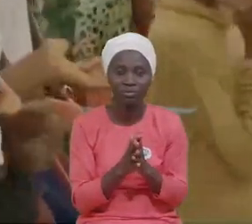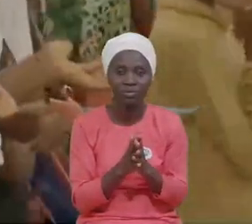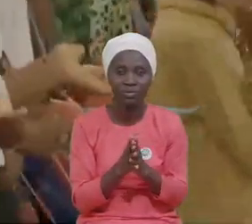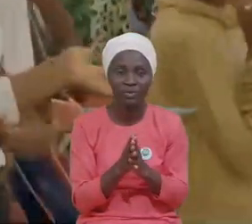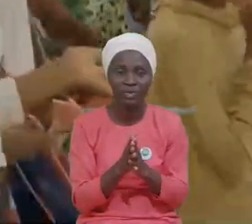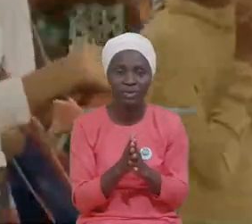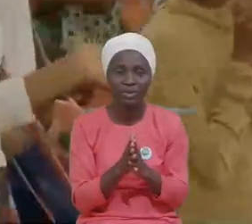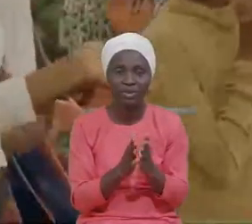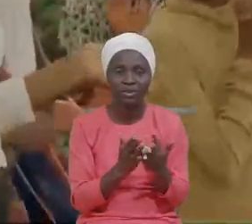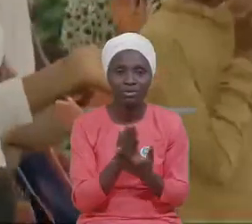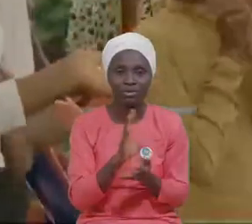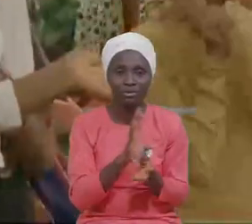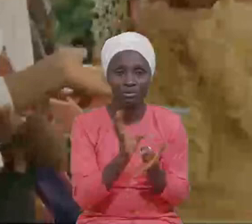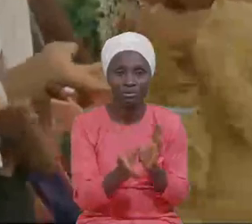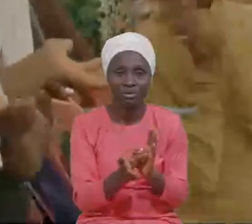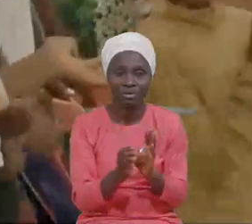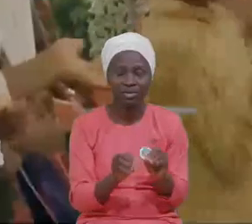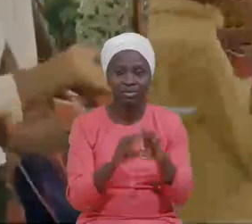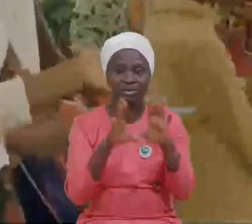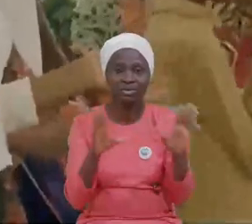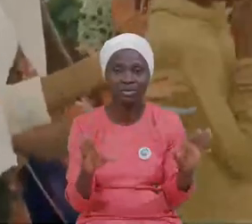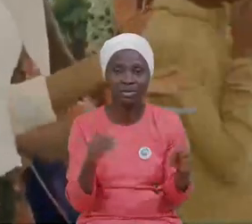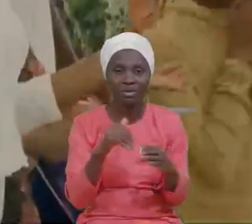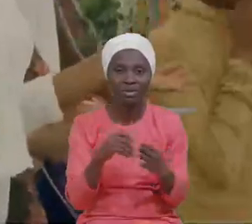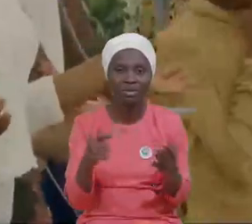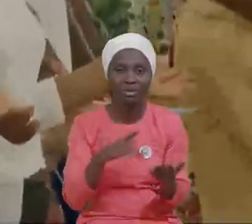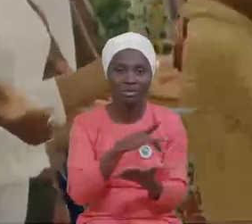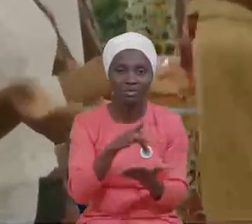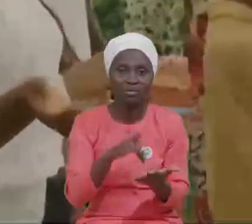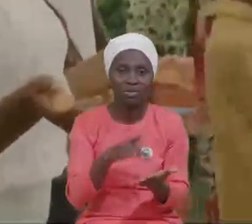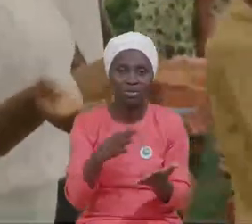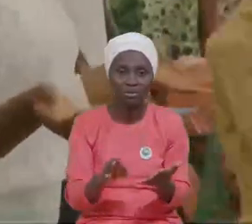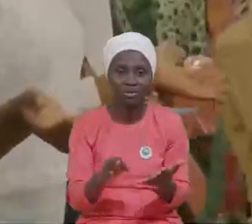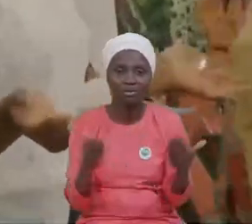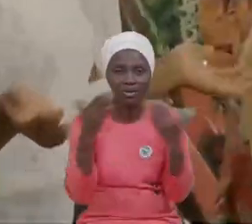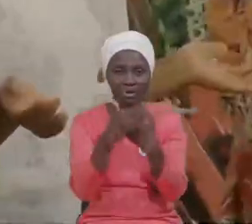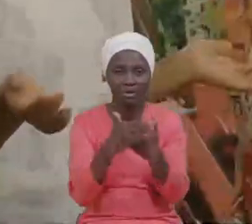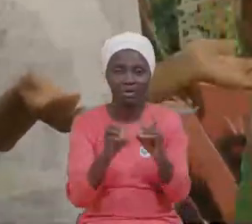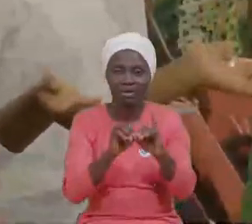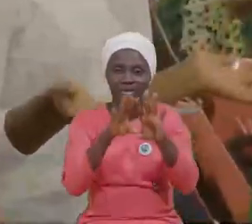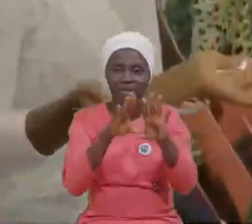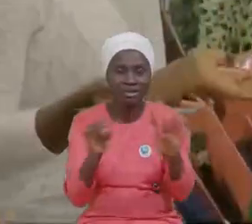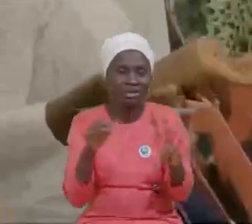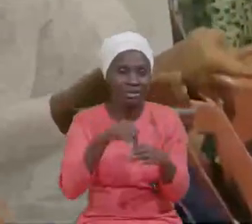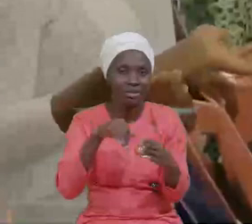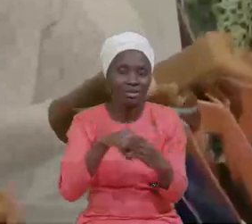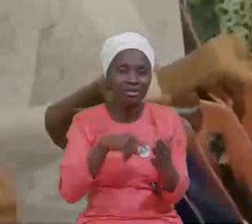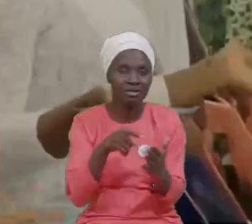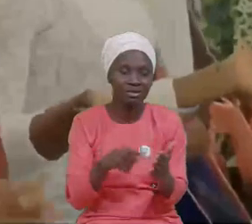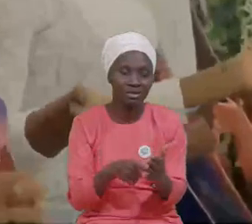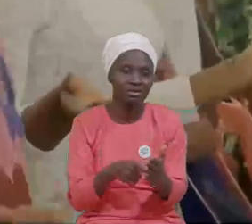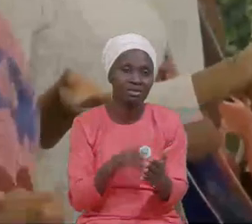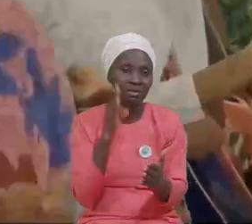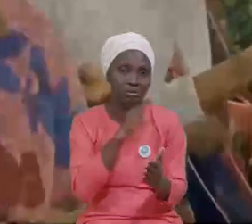Des vrais convertis qui brillent au milieu des ténèbres. Brille dans ce monde